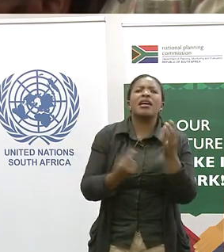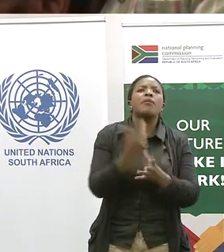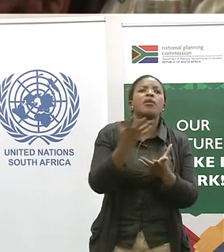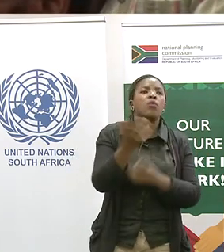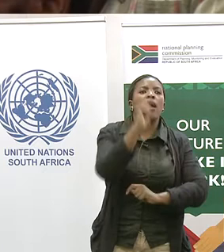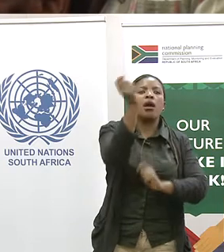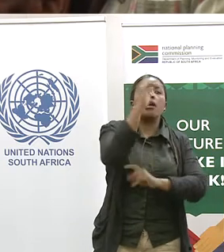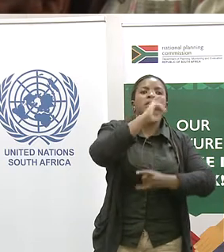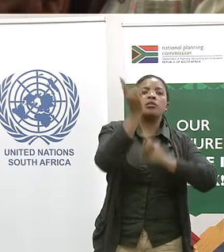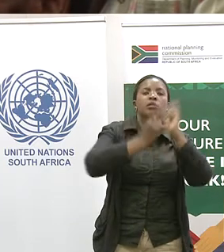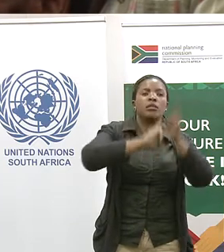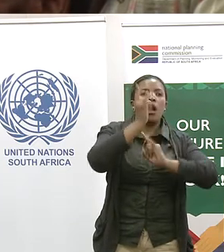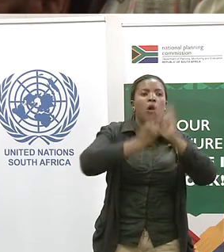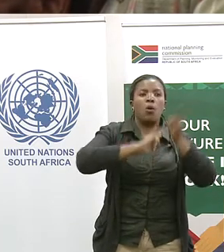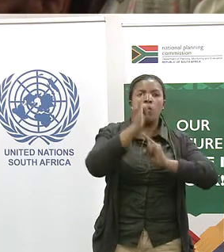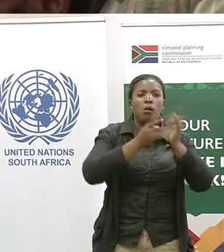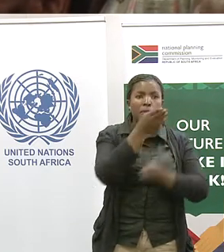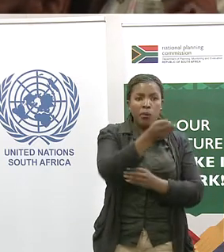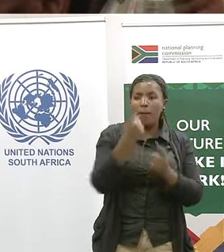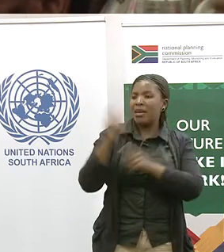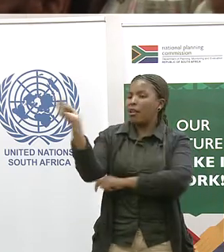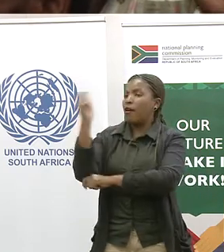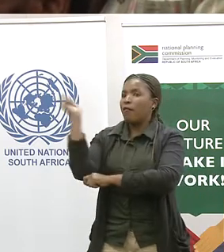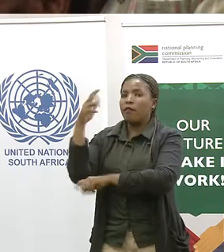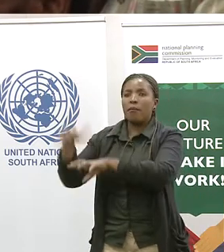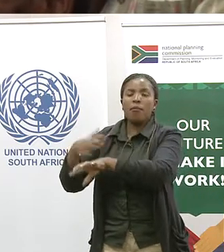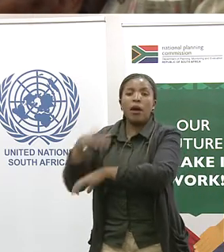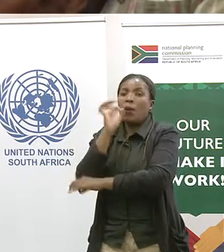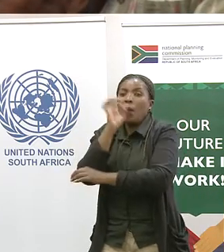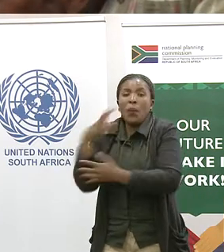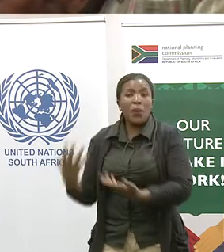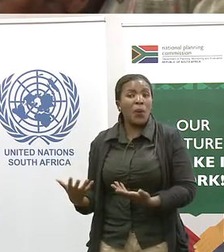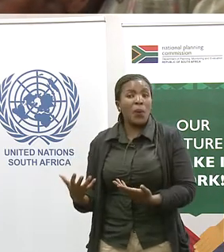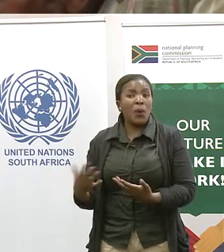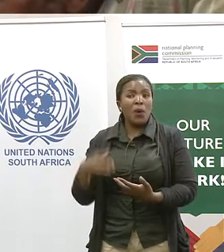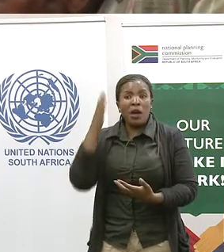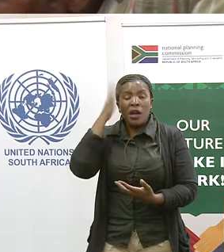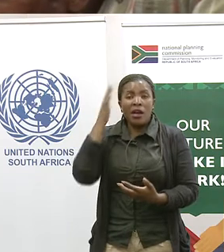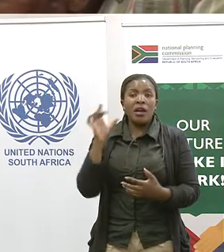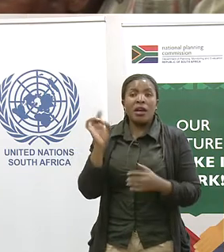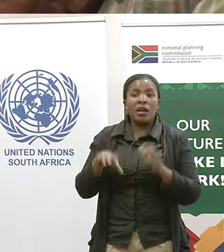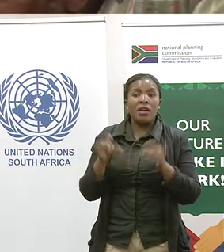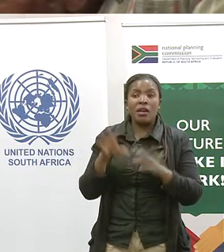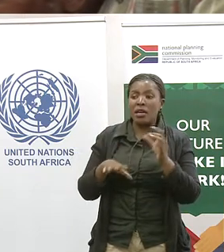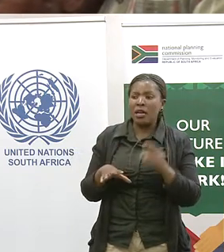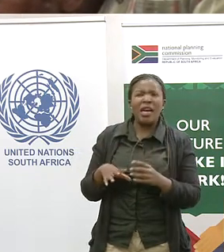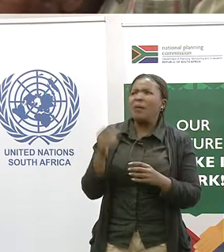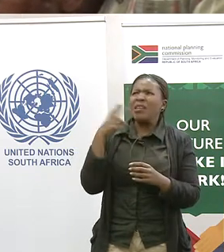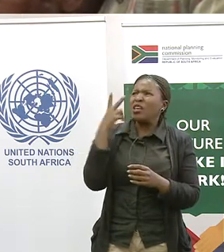ukuthi emafama lezo zinto azenzeki. And uma subheka lamaphili abakhuluma ngawo, khona iphili engiye ngiyibheke kakhulu ethi strengthening of